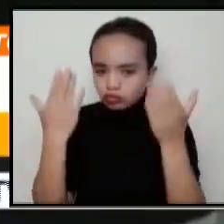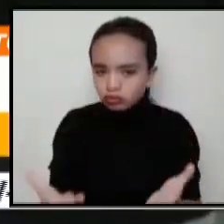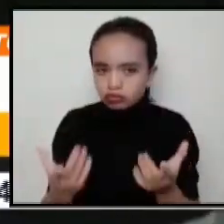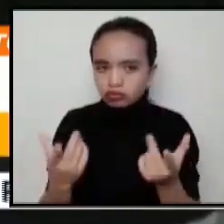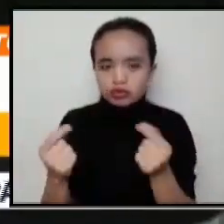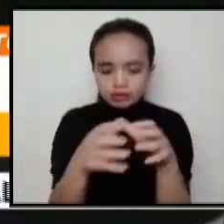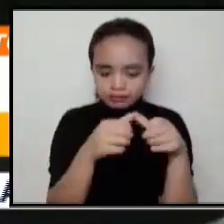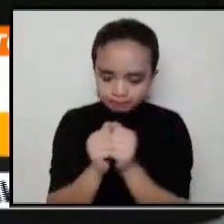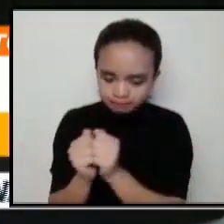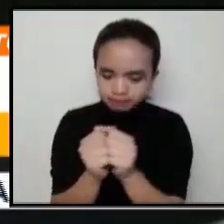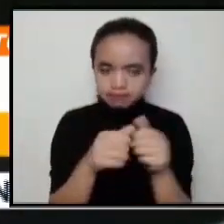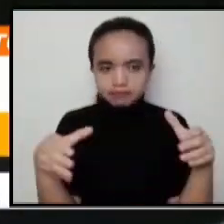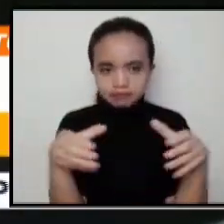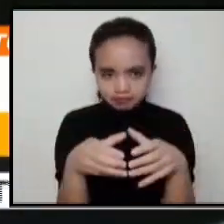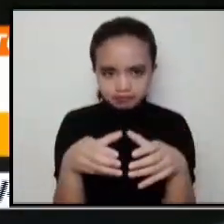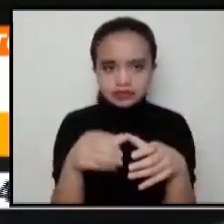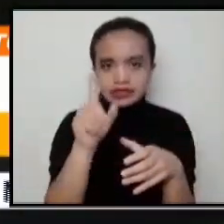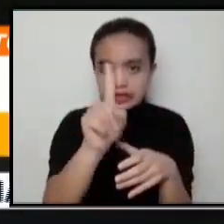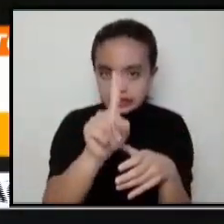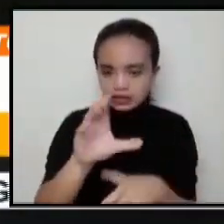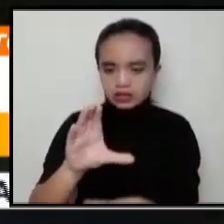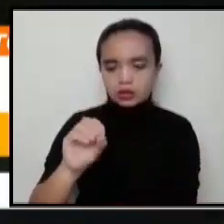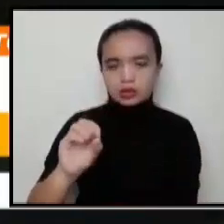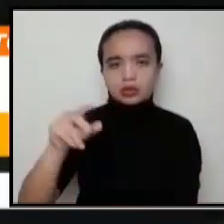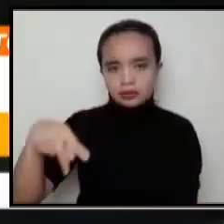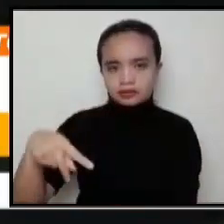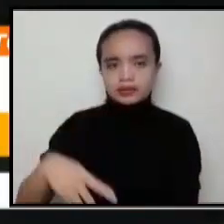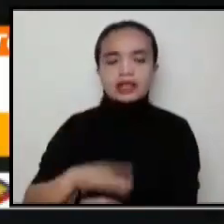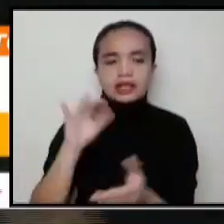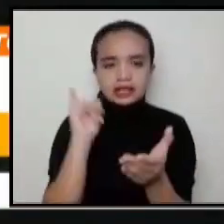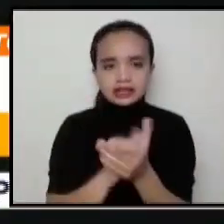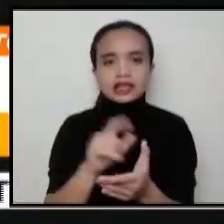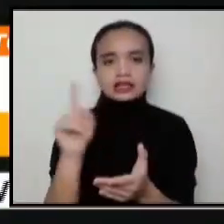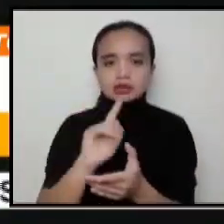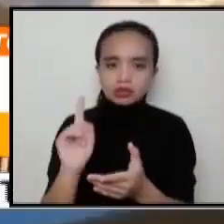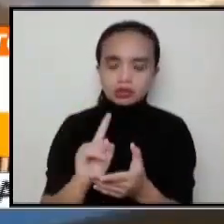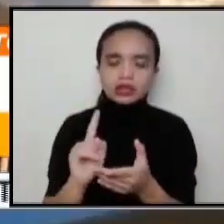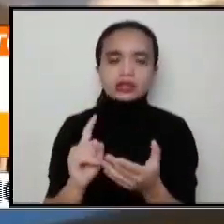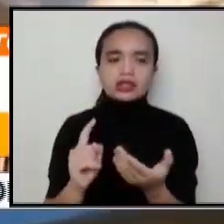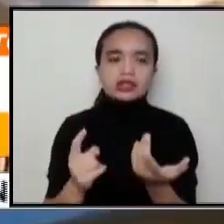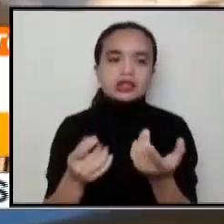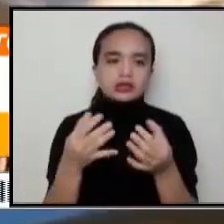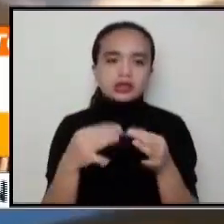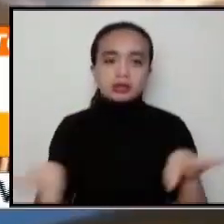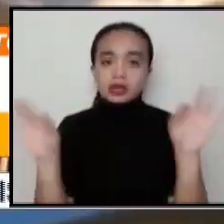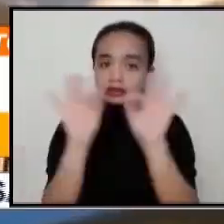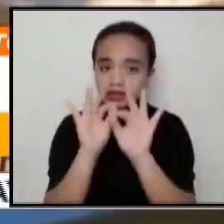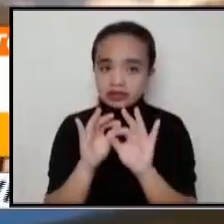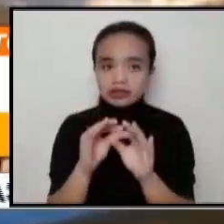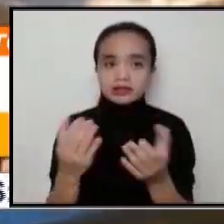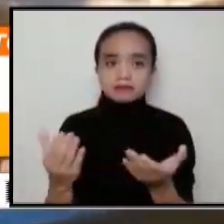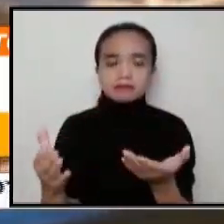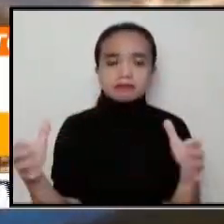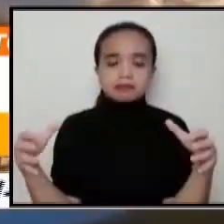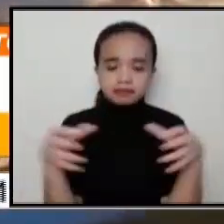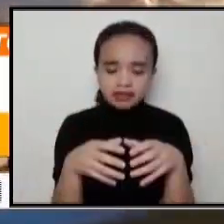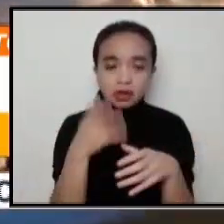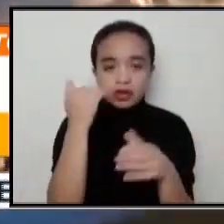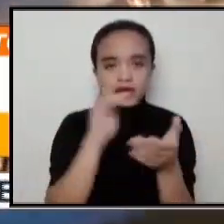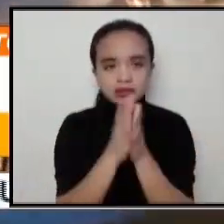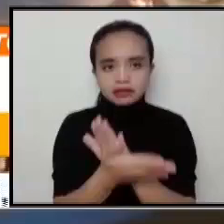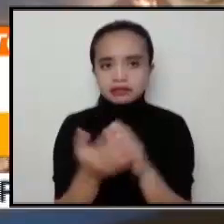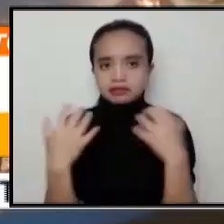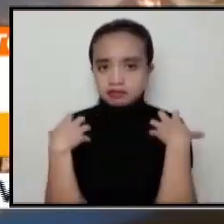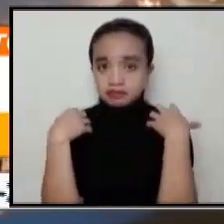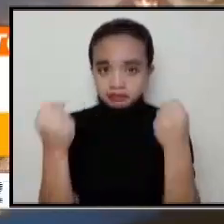sa isang kooperatiba. That is the essence of consolidation. Para magiging mas malakas kayo, mas